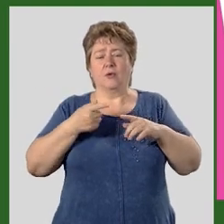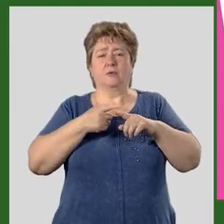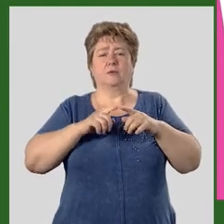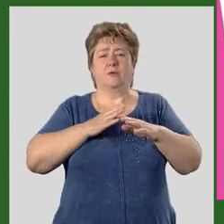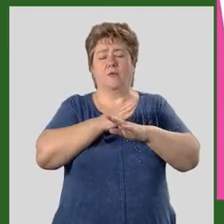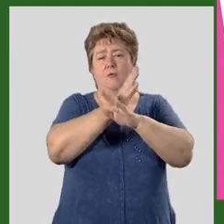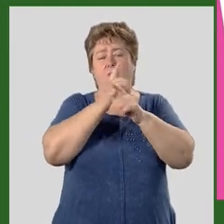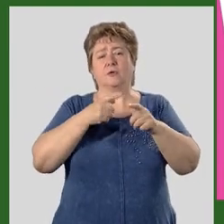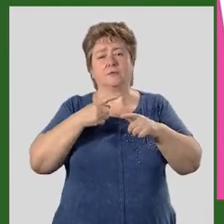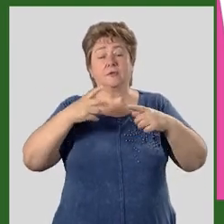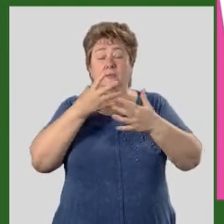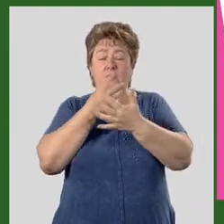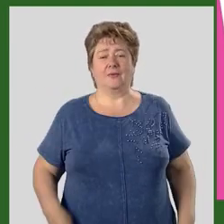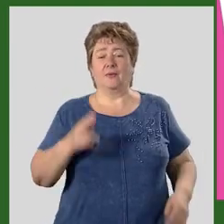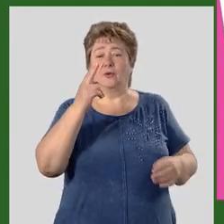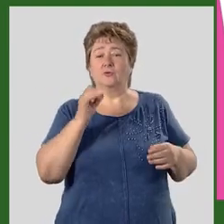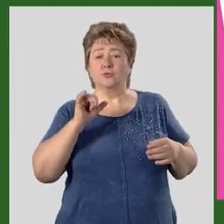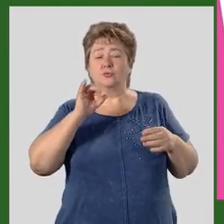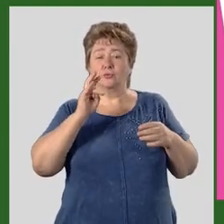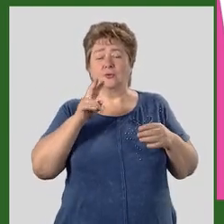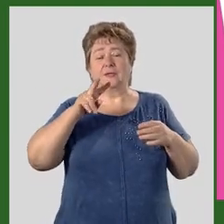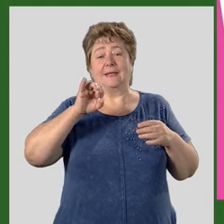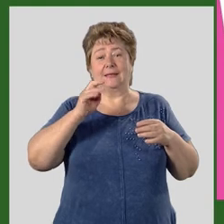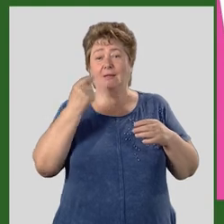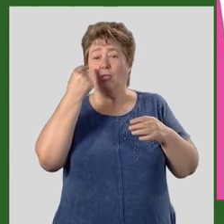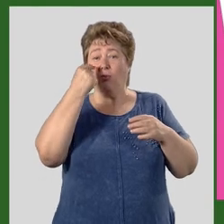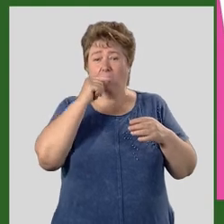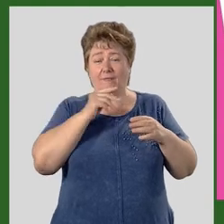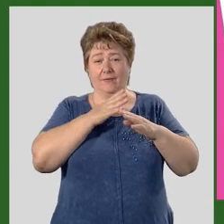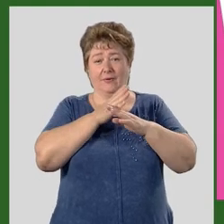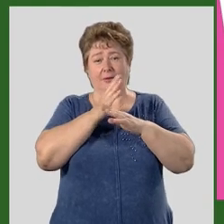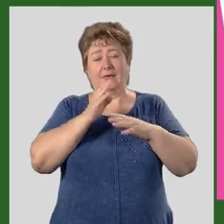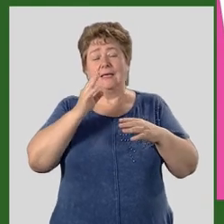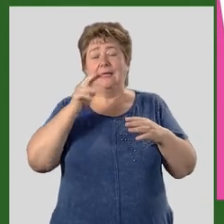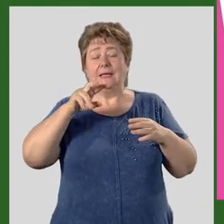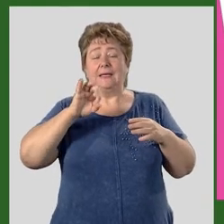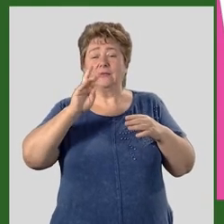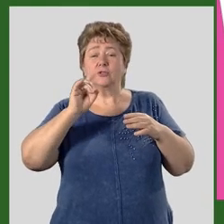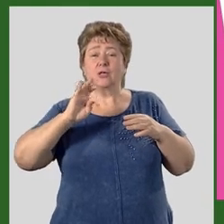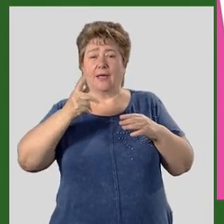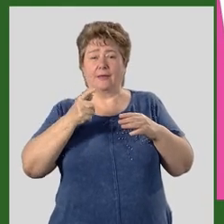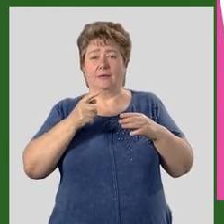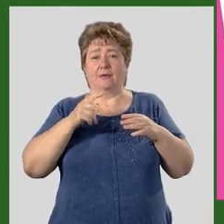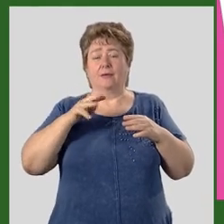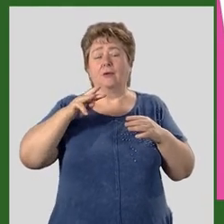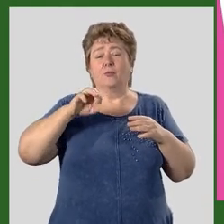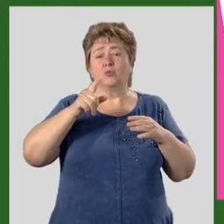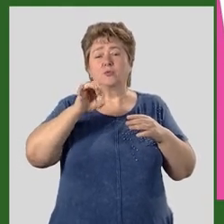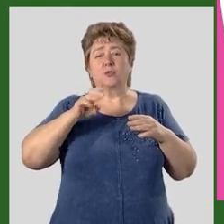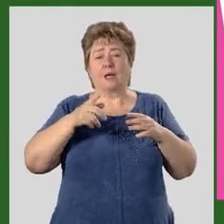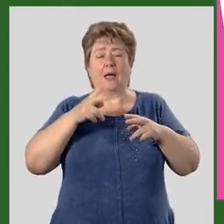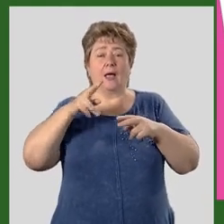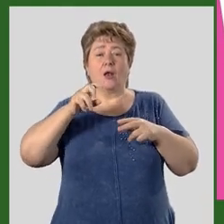гор назывались по-своему: Цунлин – луковые, Линшань и Мустаг